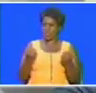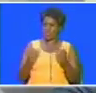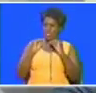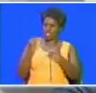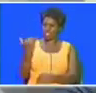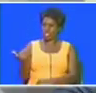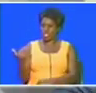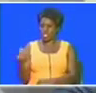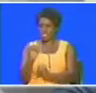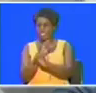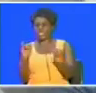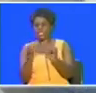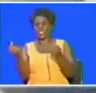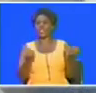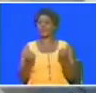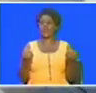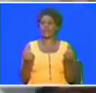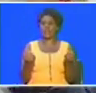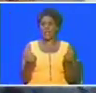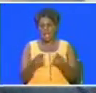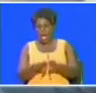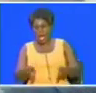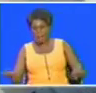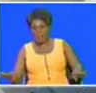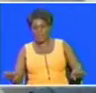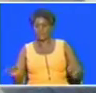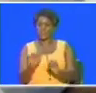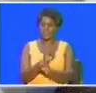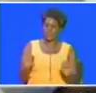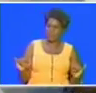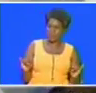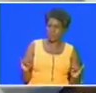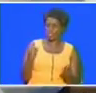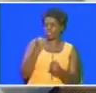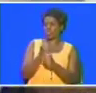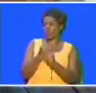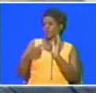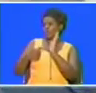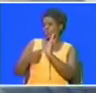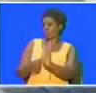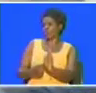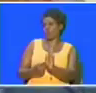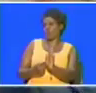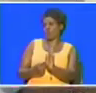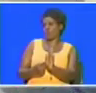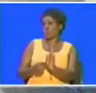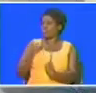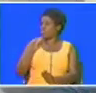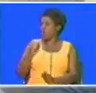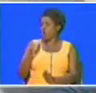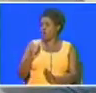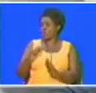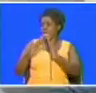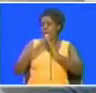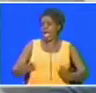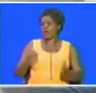watoto wako au vijana waoshe hata wasichana. Kama ni carpet, wafunze waoshe wikendi. Hiyo ni kazi unawaonesha wanafaa kufanya. Isiwe tu ni mfanyikazi